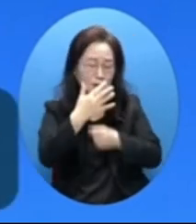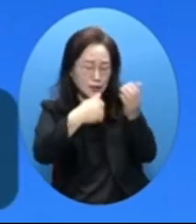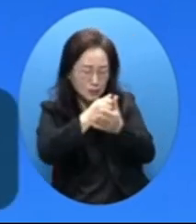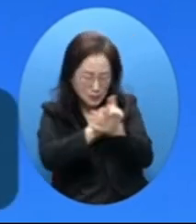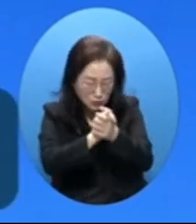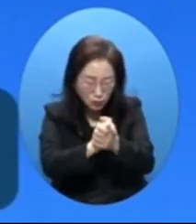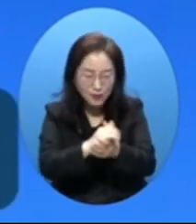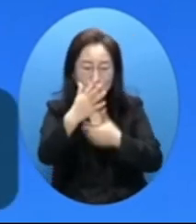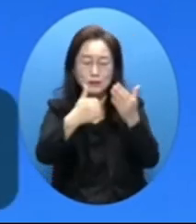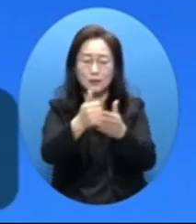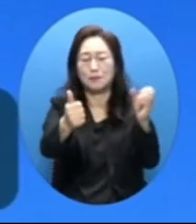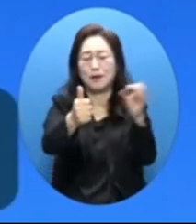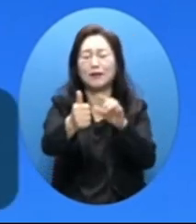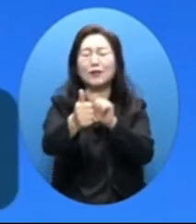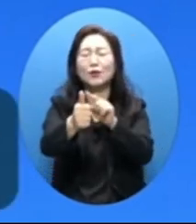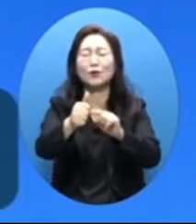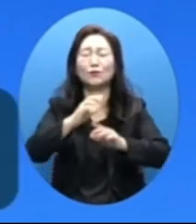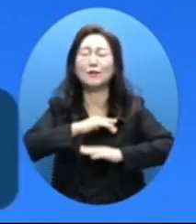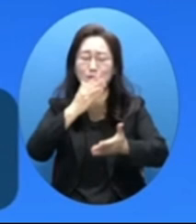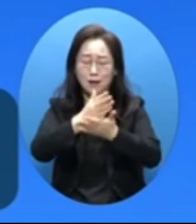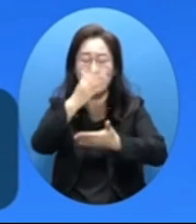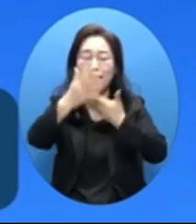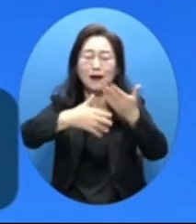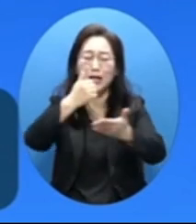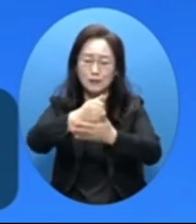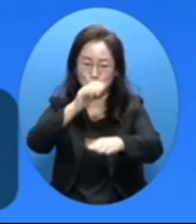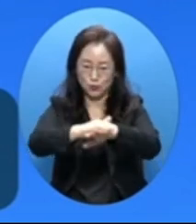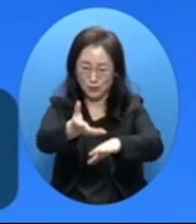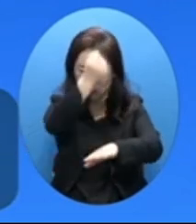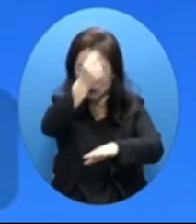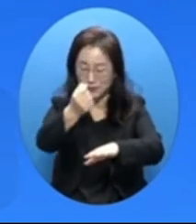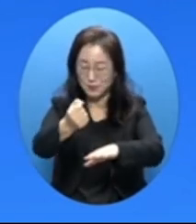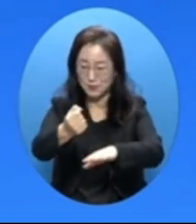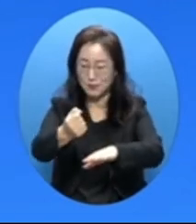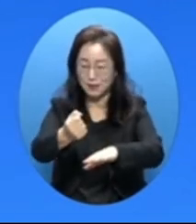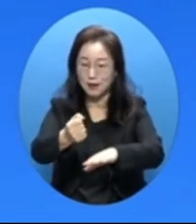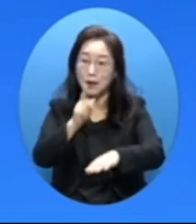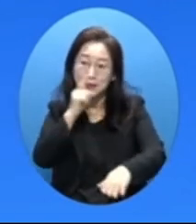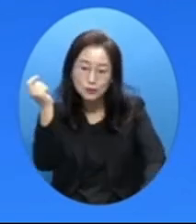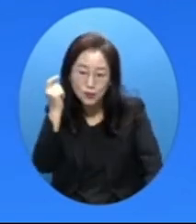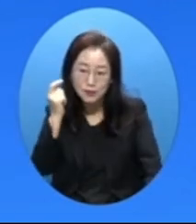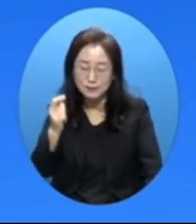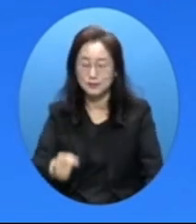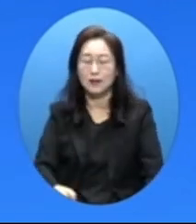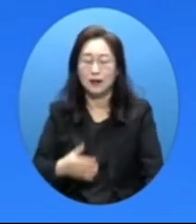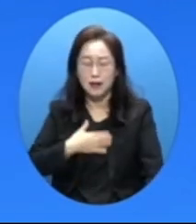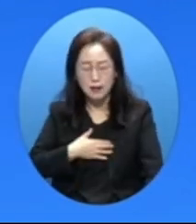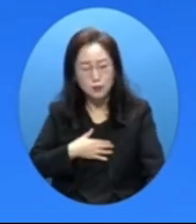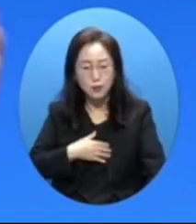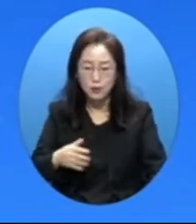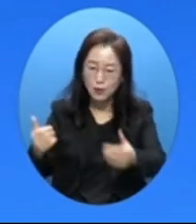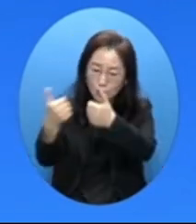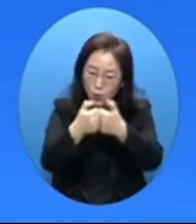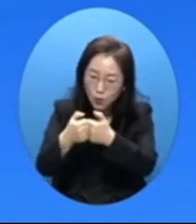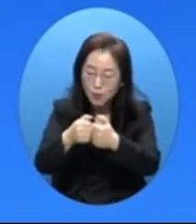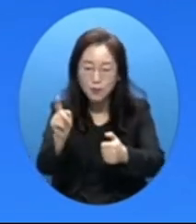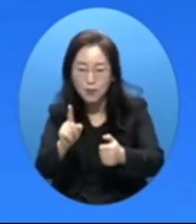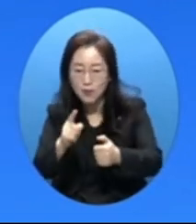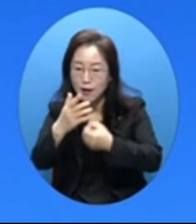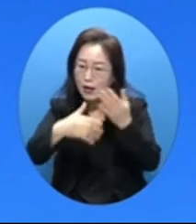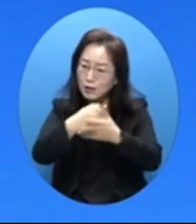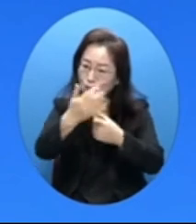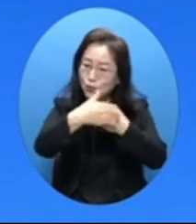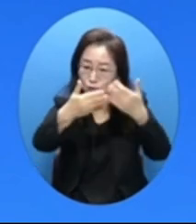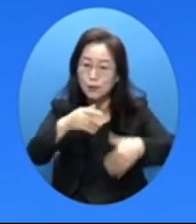하나님께 속한 것이다 선지를 통해서 귀한 말씀을 주셨습니다 그래서 저들이 모여 의논했습니다 우리가 어떻게 할까 하나님께서 우리에게 승리를